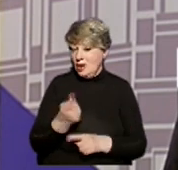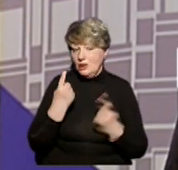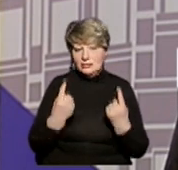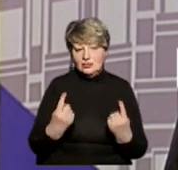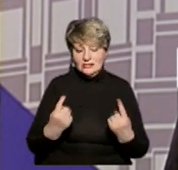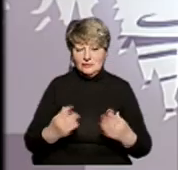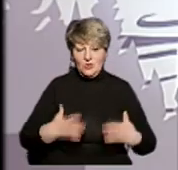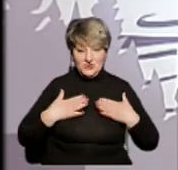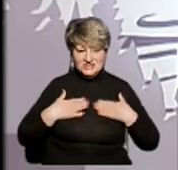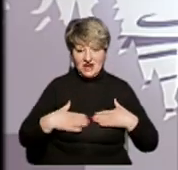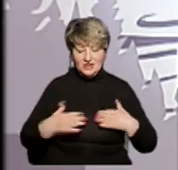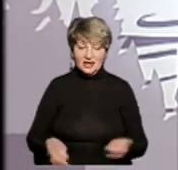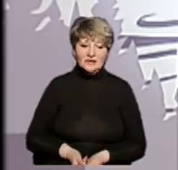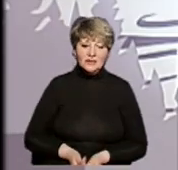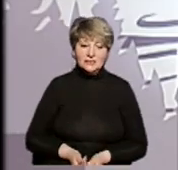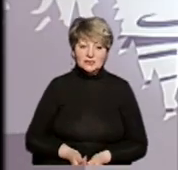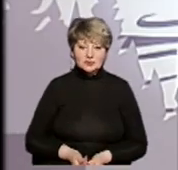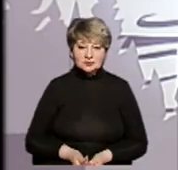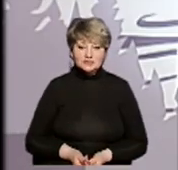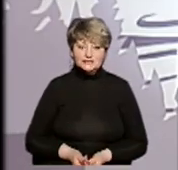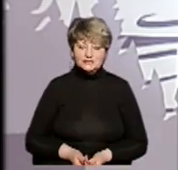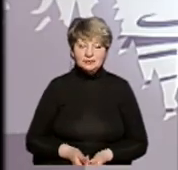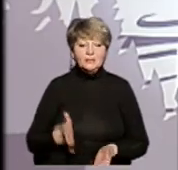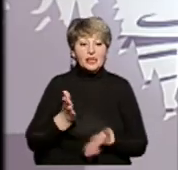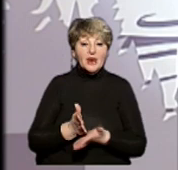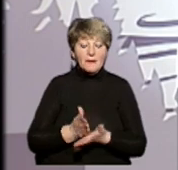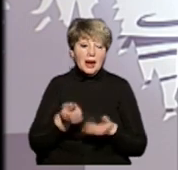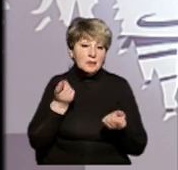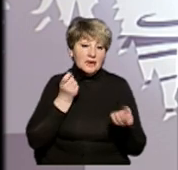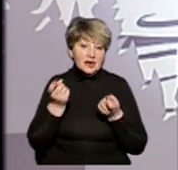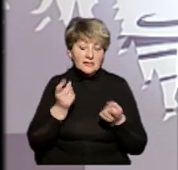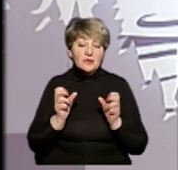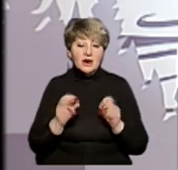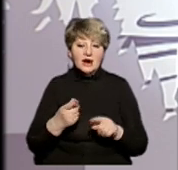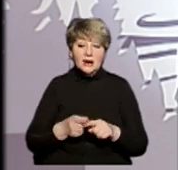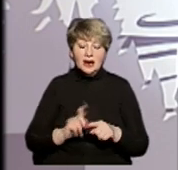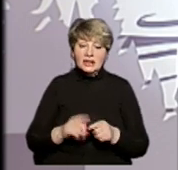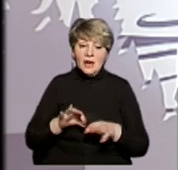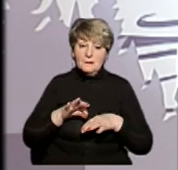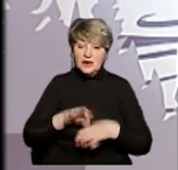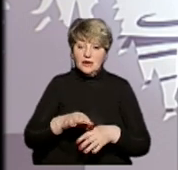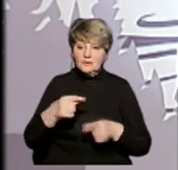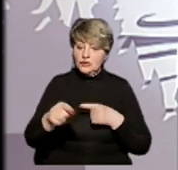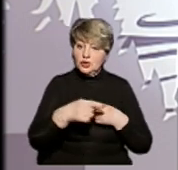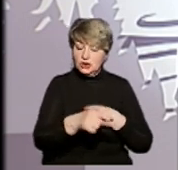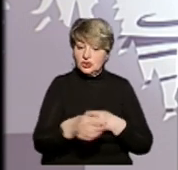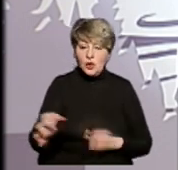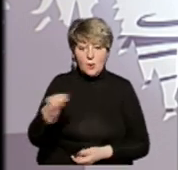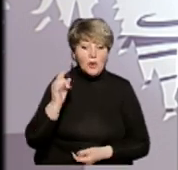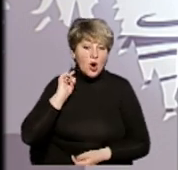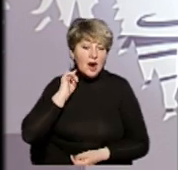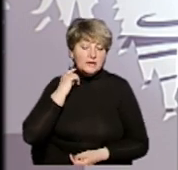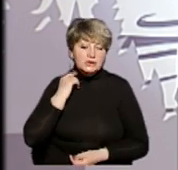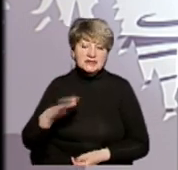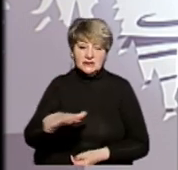задоволення. Ось режисери мені підказують, що маємо інформацію, як цей процес відбувається в інших областях. Зокрема, у Луцькій